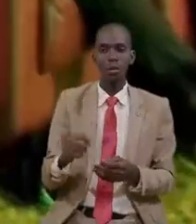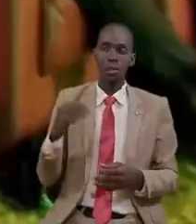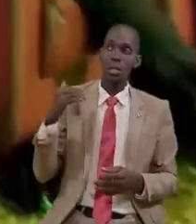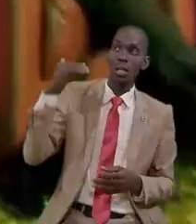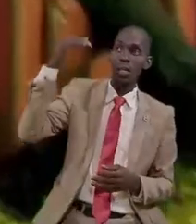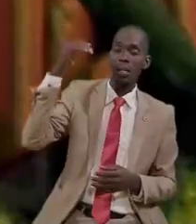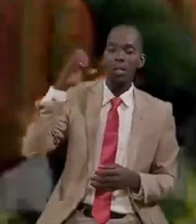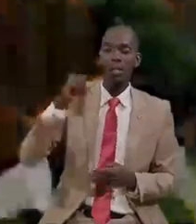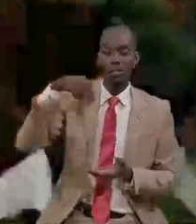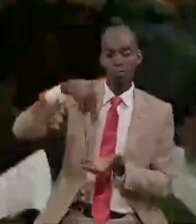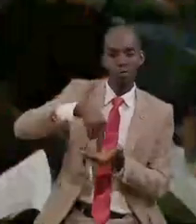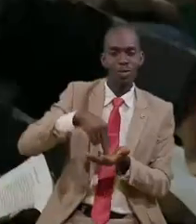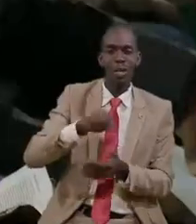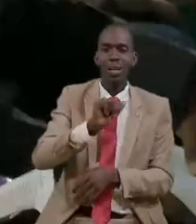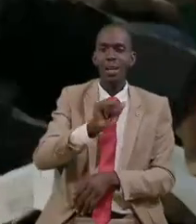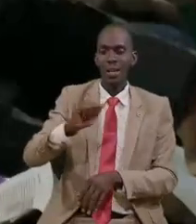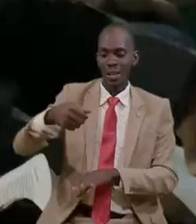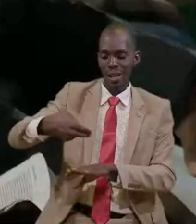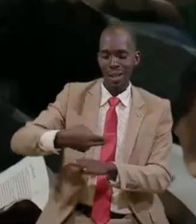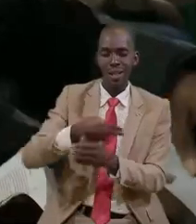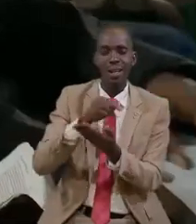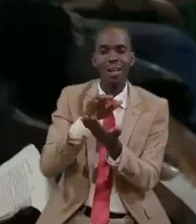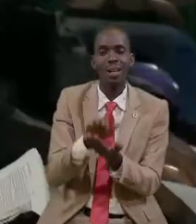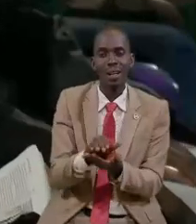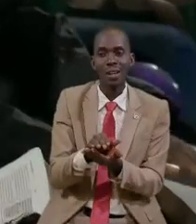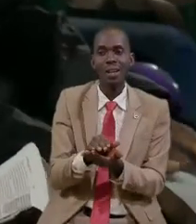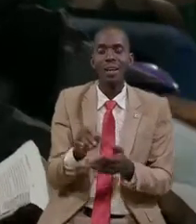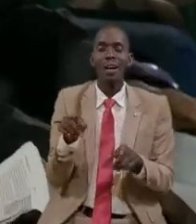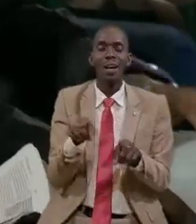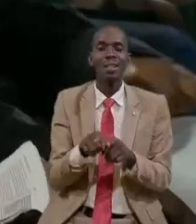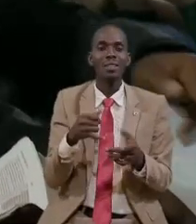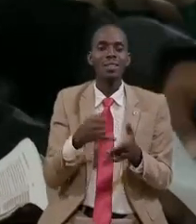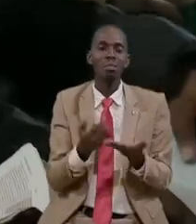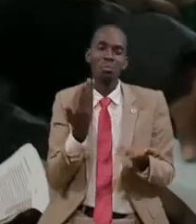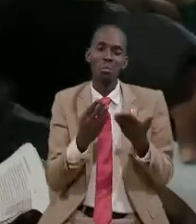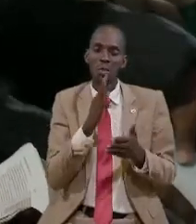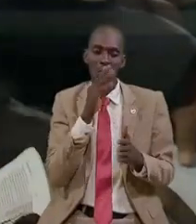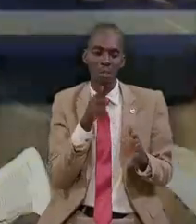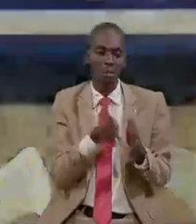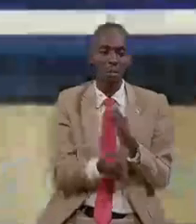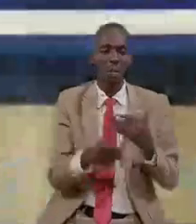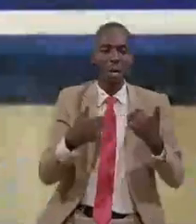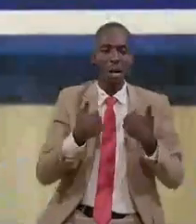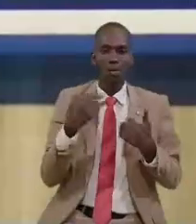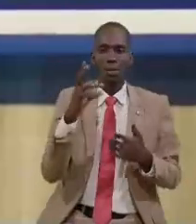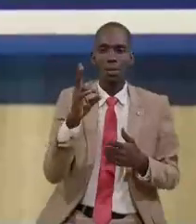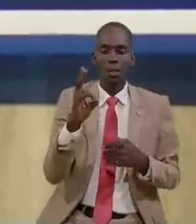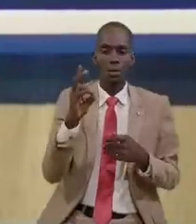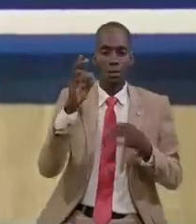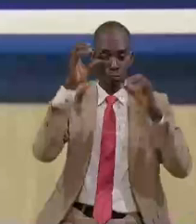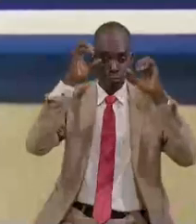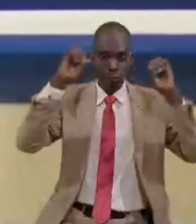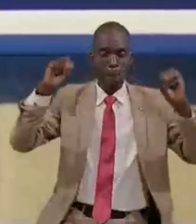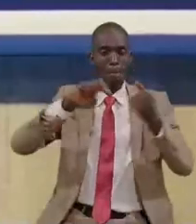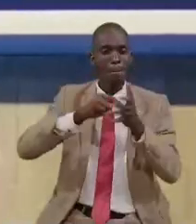qui était là comme immolé Il avait sept cornes, la